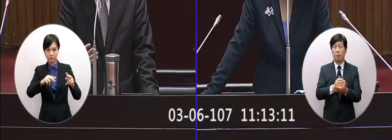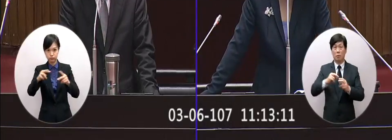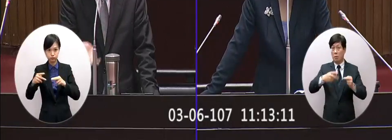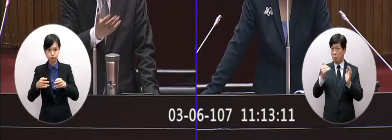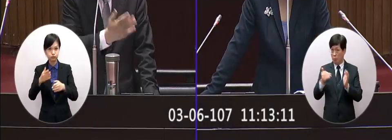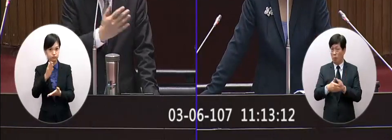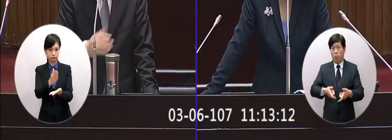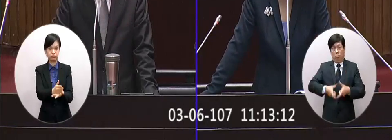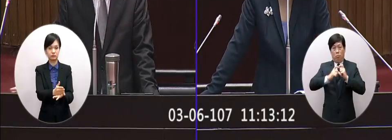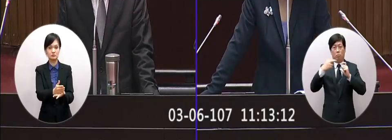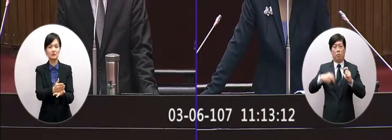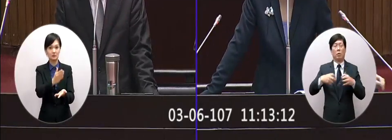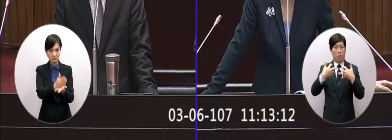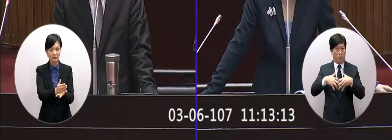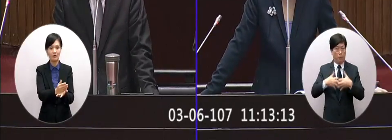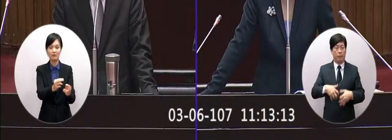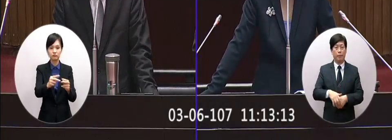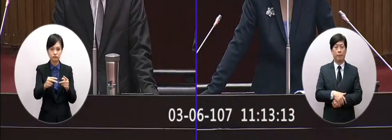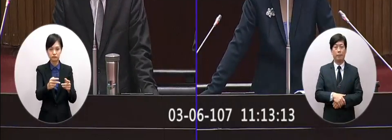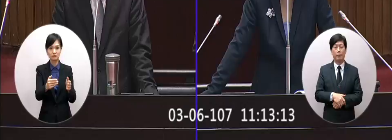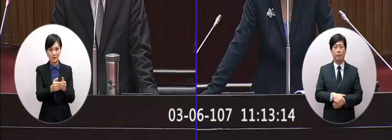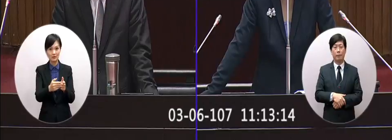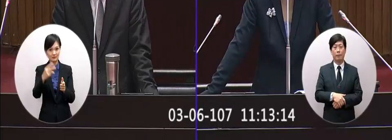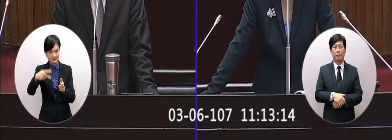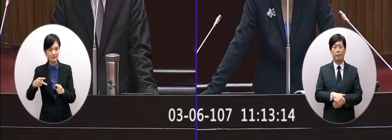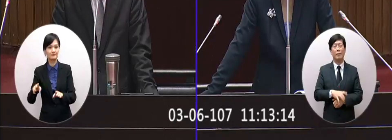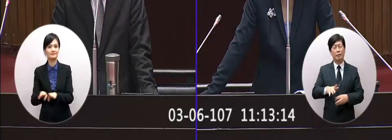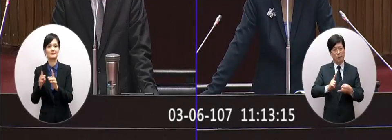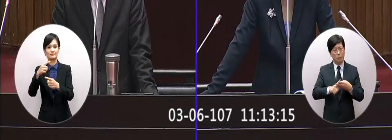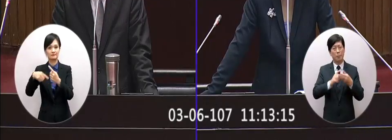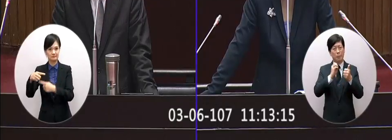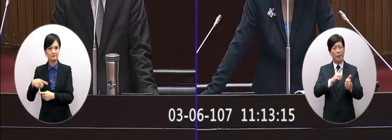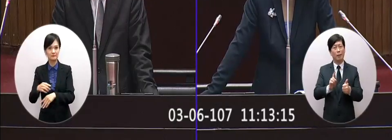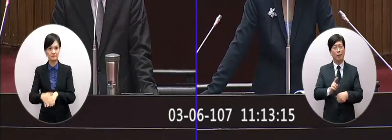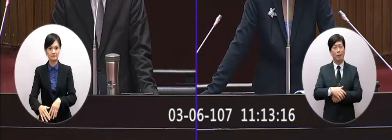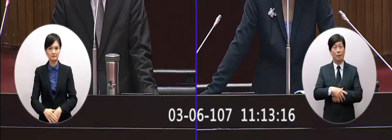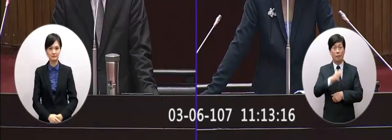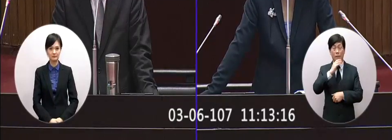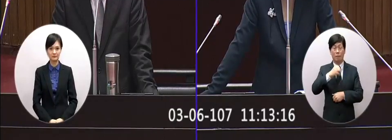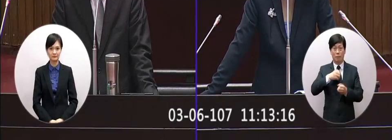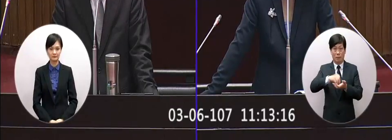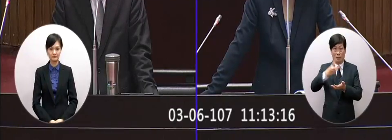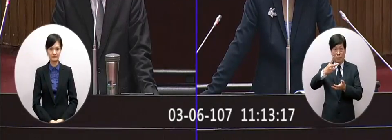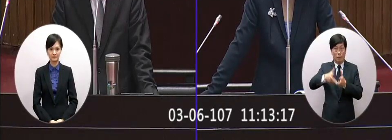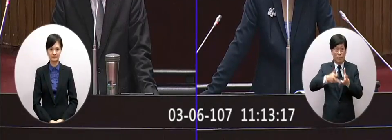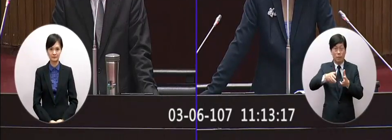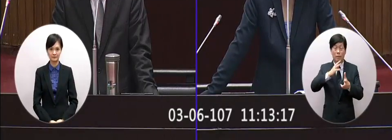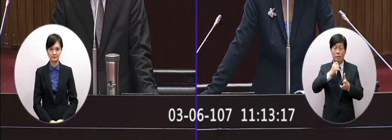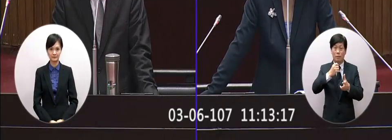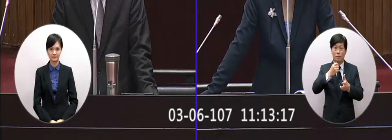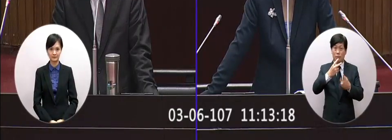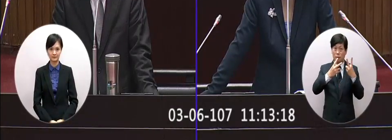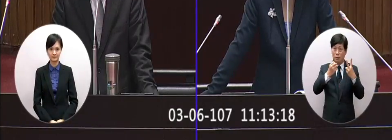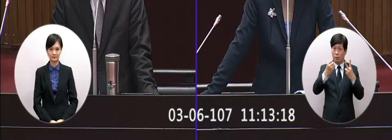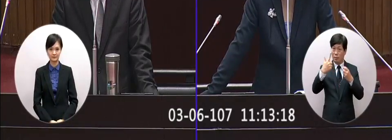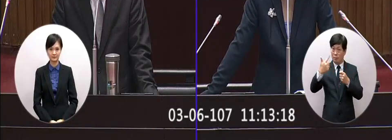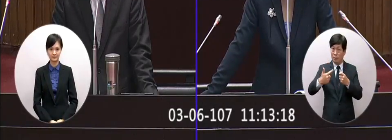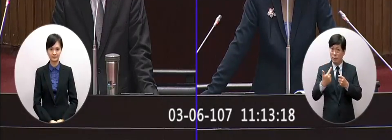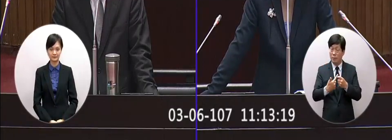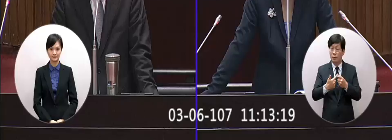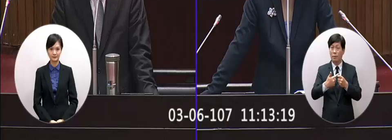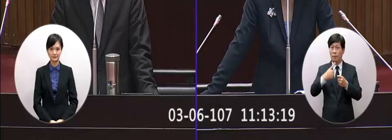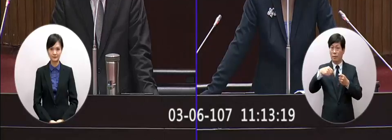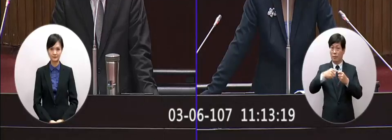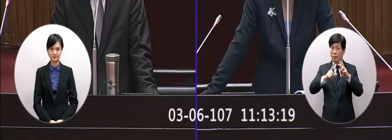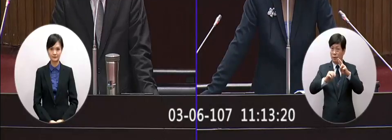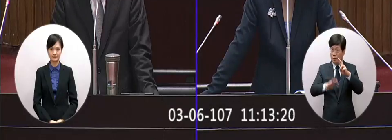修完毕，它就要再转。 那我今天只是要去说嘛，其实核二的它这个二号机，它在2016年的